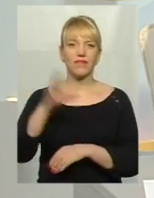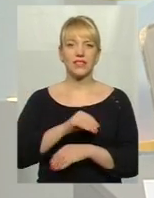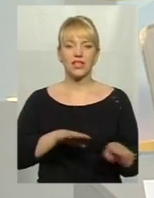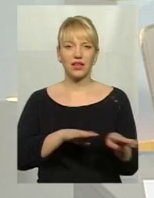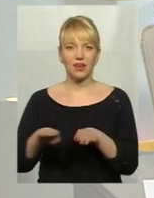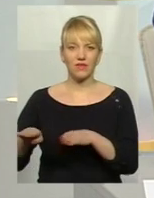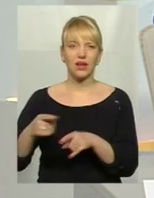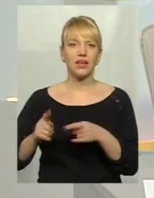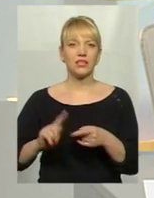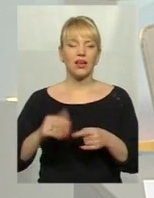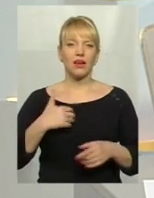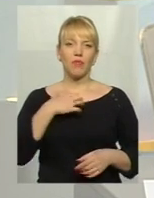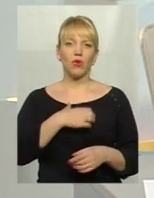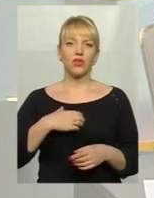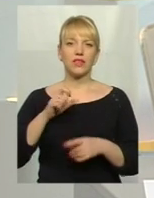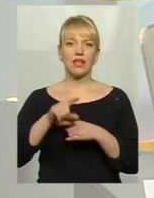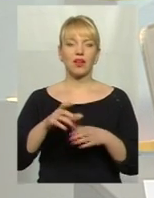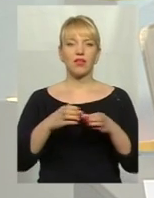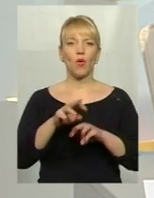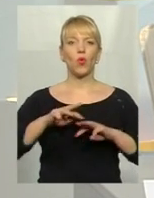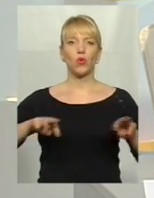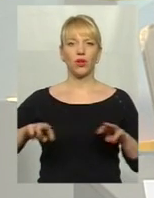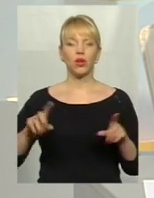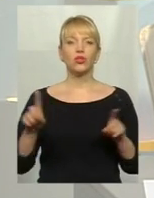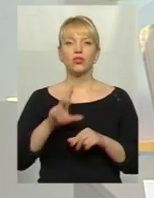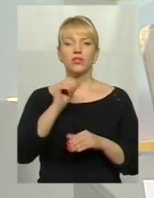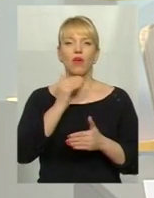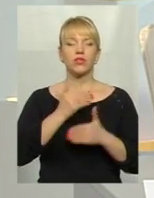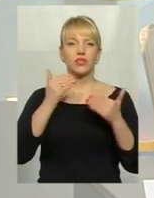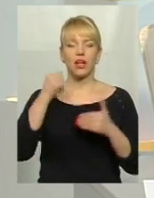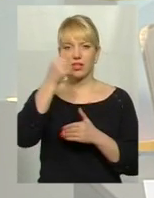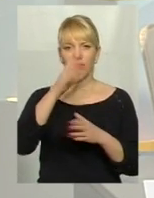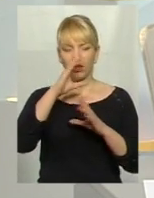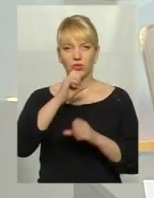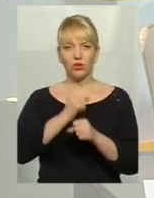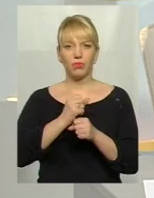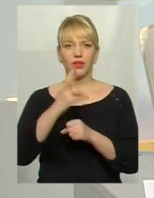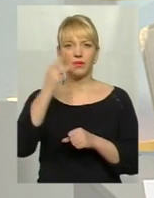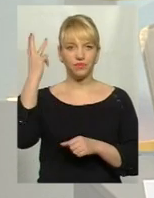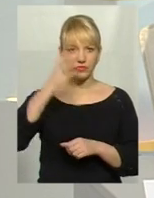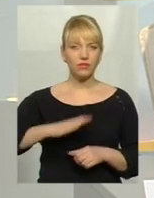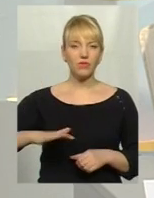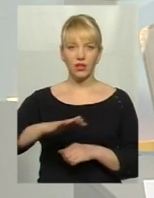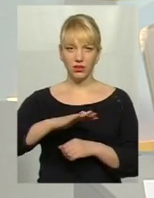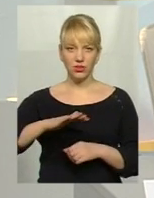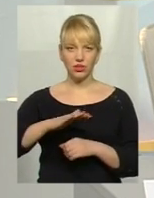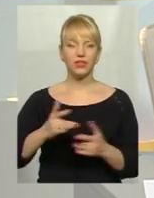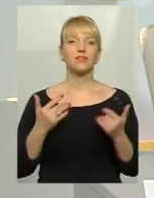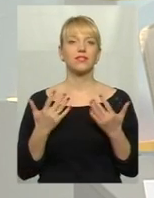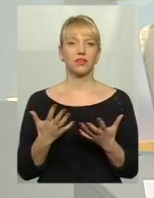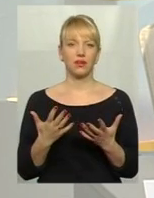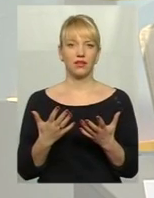рівнях є пріоритетним завданням уряду. Що за останній рік вдалося зробити на Хмельниччині?